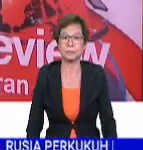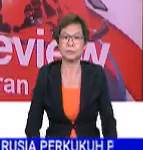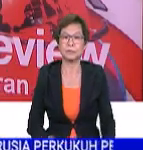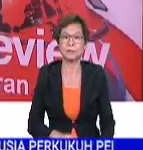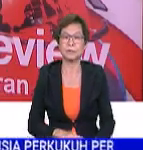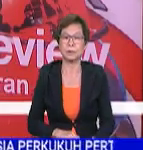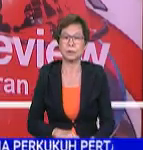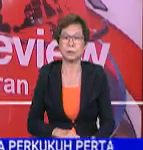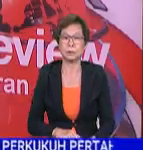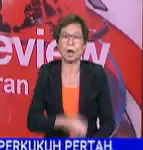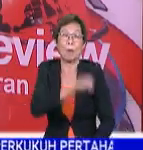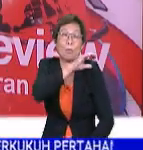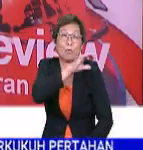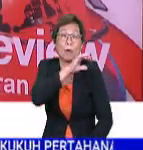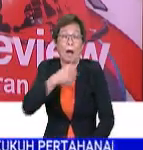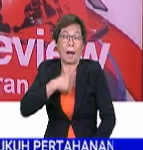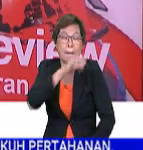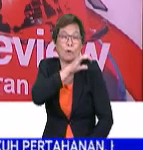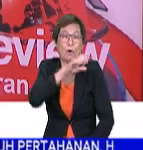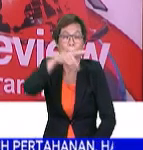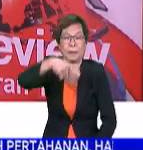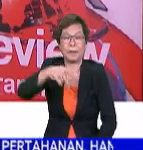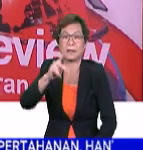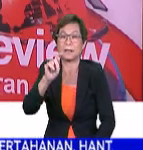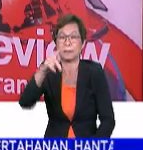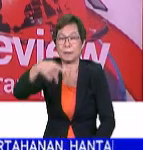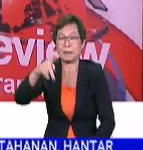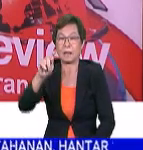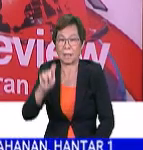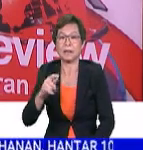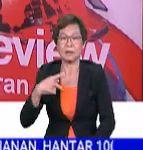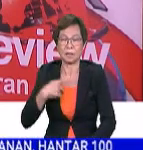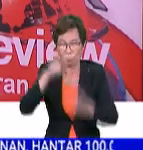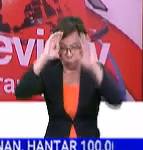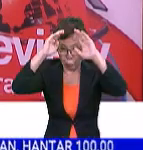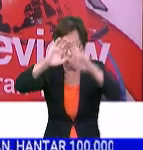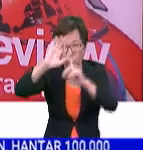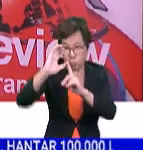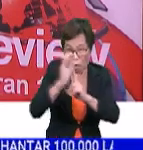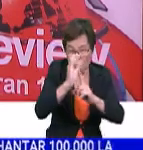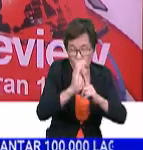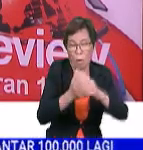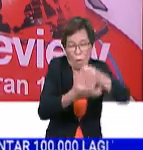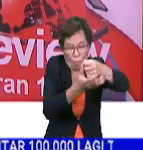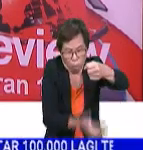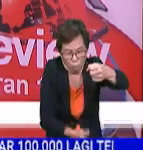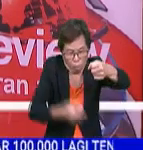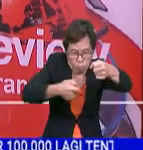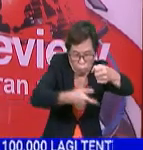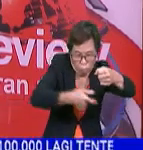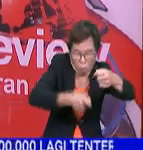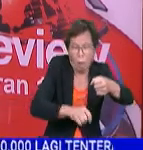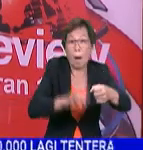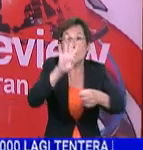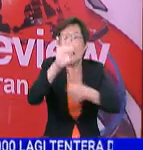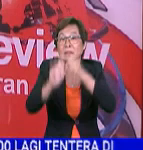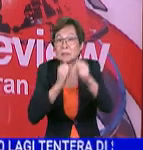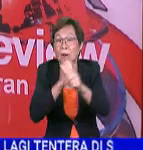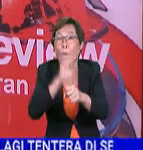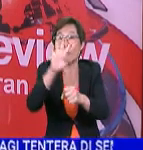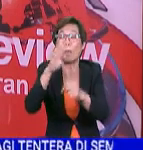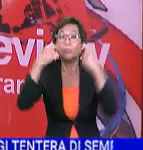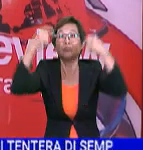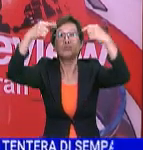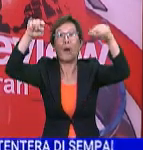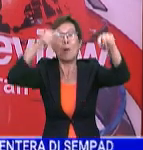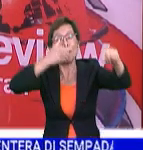4 tahun saya masuk sebagai pengerusi di PTPTN, kita fokus kepada budaya penabungan dan 4 tahun, 4 kali ganda pencapaian kita lebih